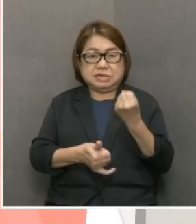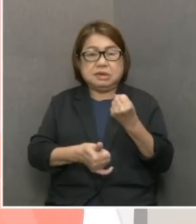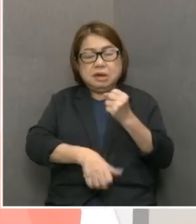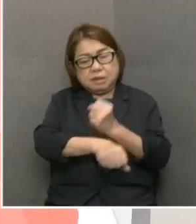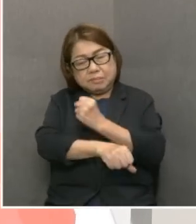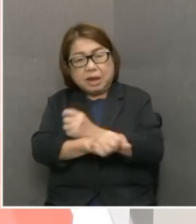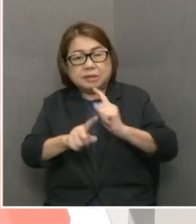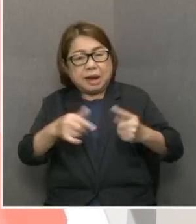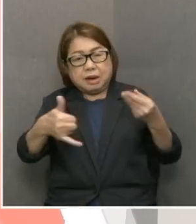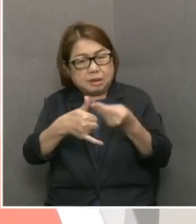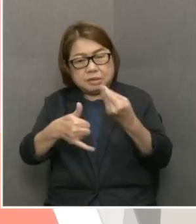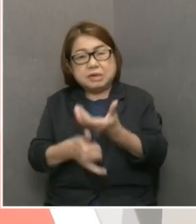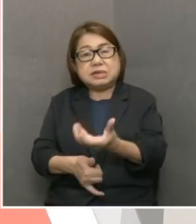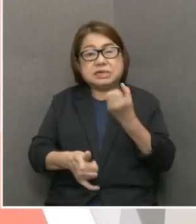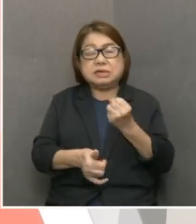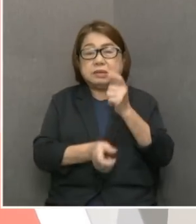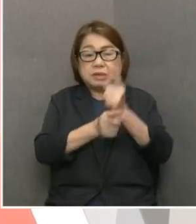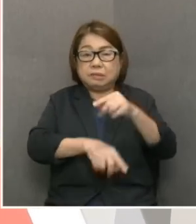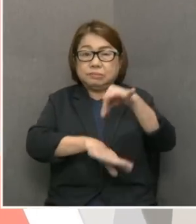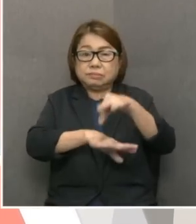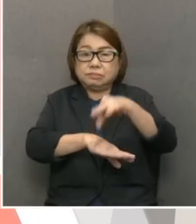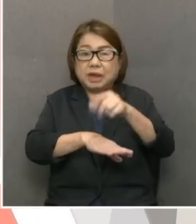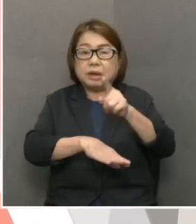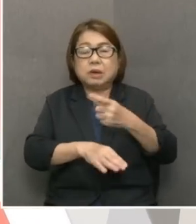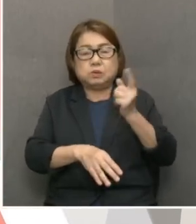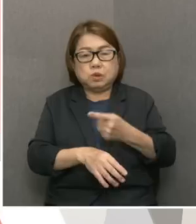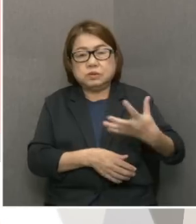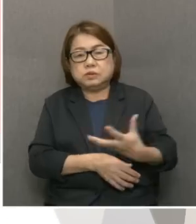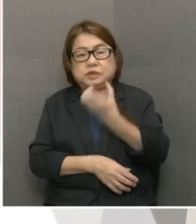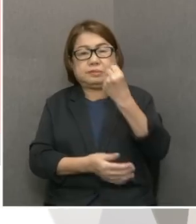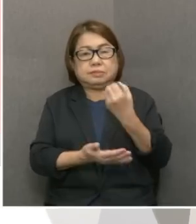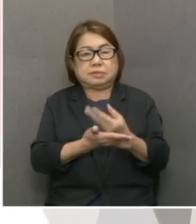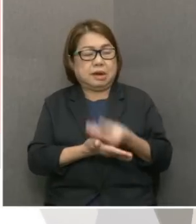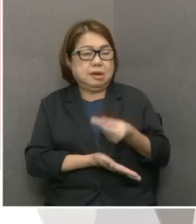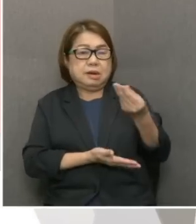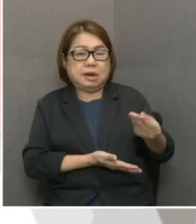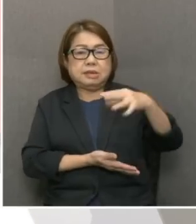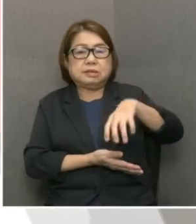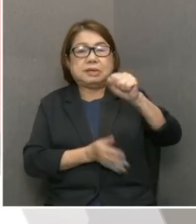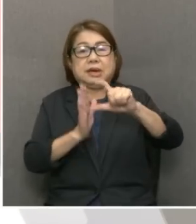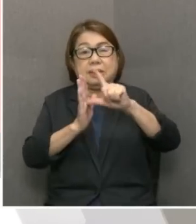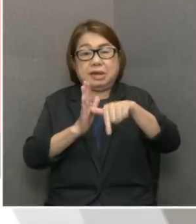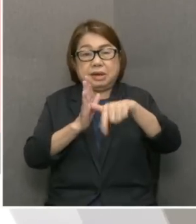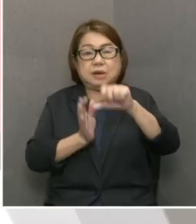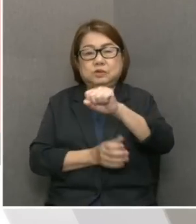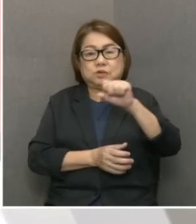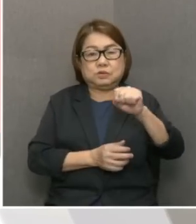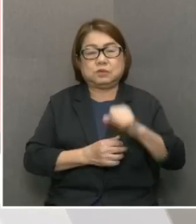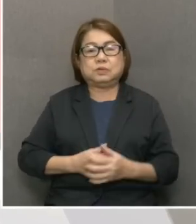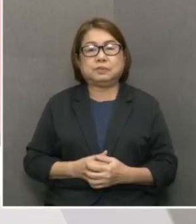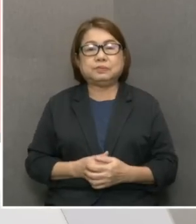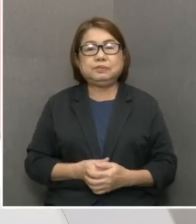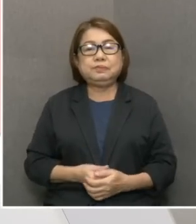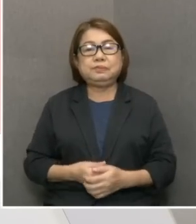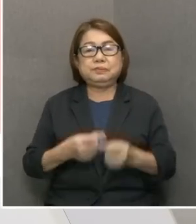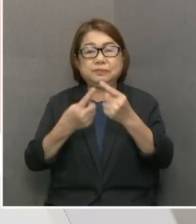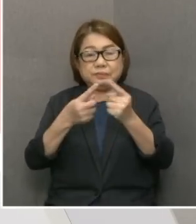มาเนื่องจากการดำรงตำแหน่งดังกล่าวให้แก่สำนักงานเลขาธิการสภาผู้แทนราษฎรด้วยขณะที่